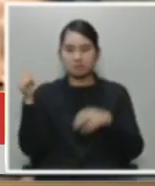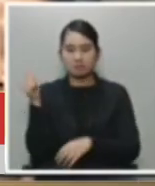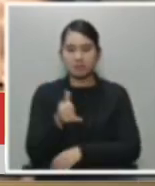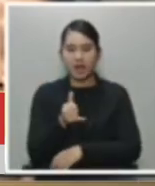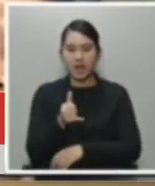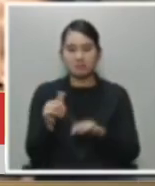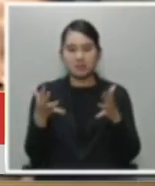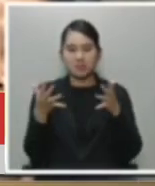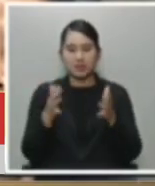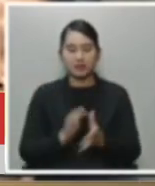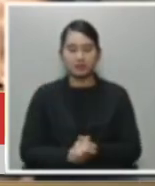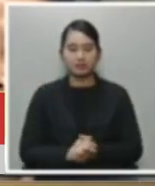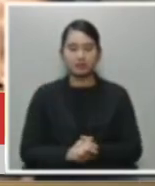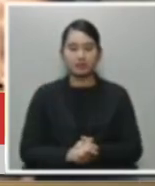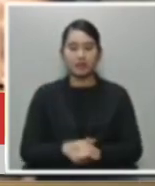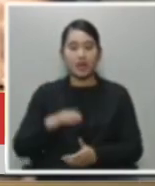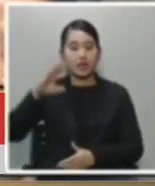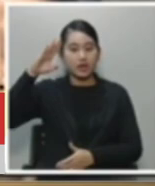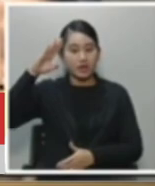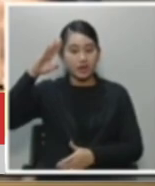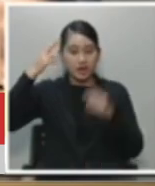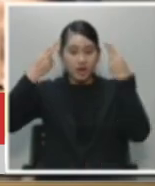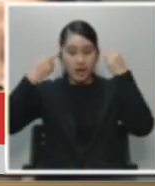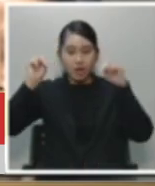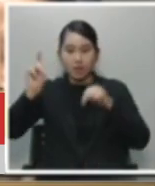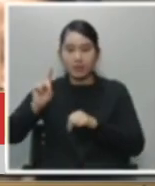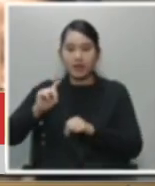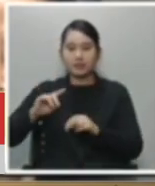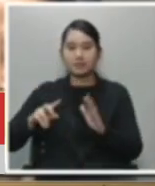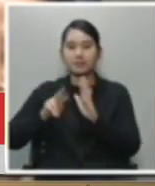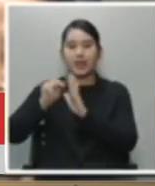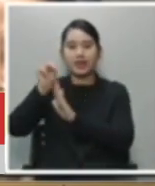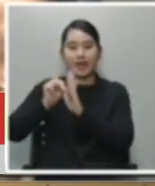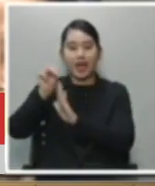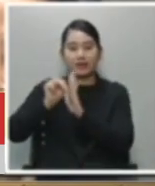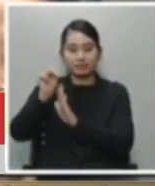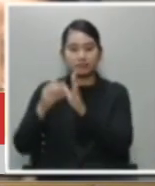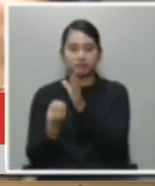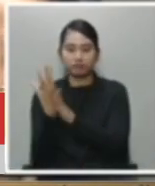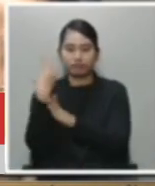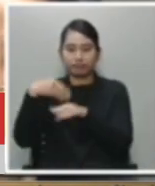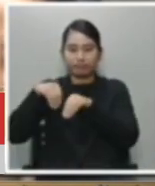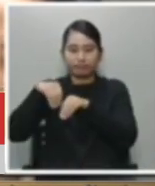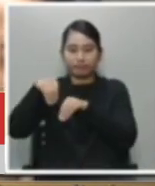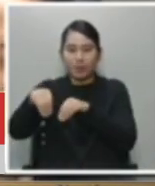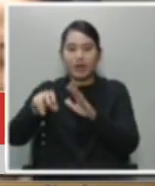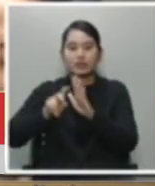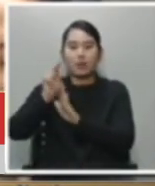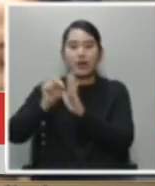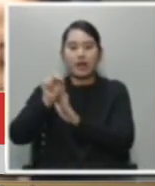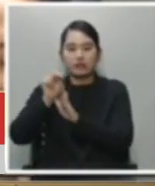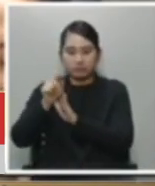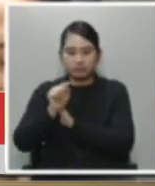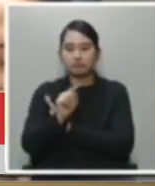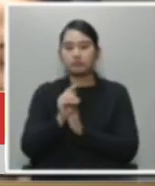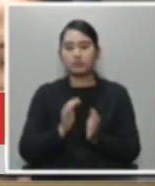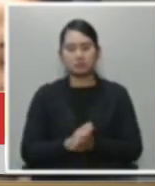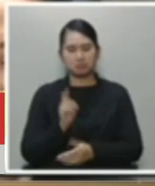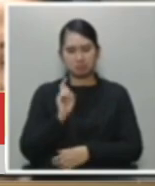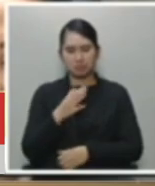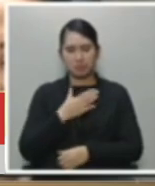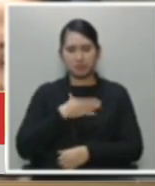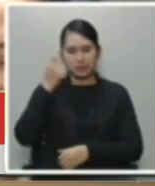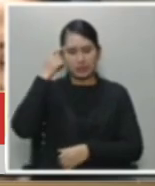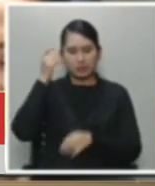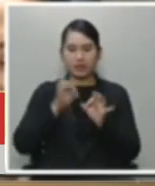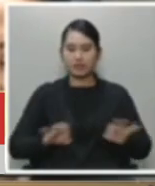องท่านเดินทางไปราชการที่จังหวัดน่านเพื่อไปปลูกป่าท่านประธานซึ่งเรื่องนี้เป็นเรื่องสำคัญที่กระท